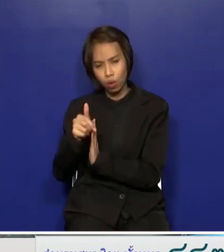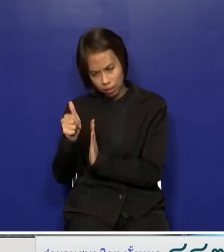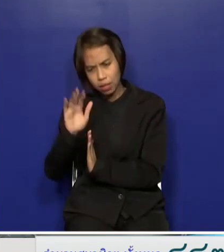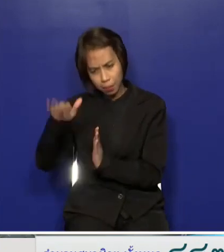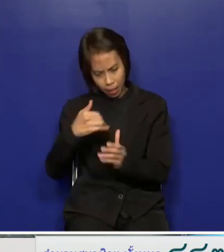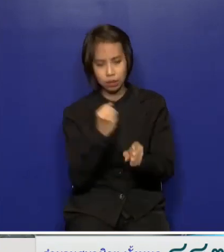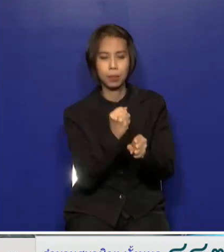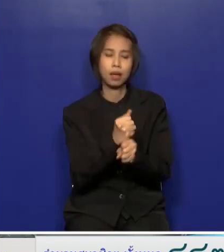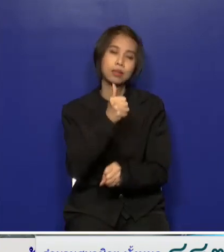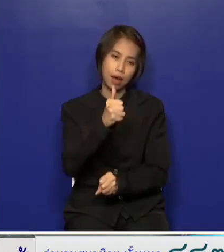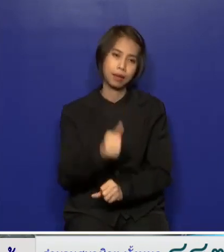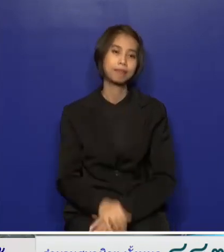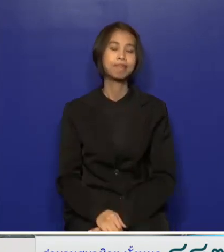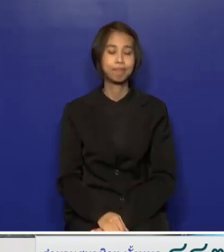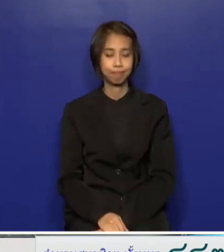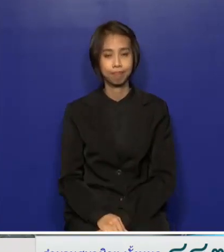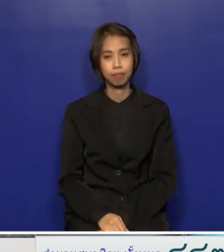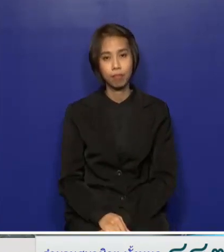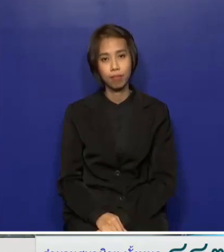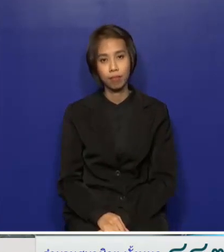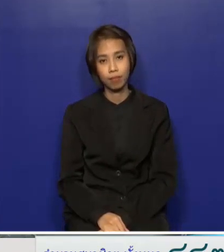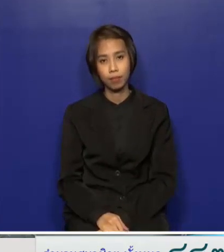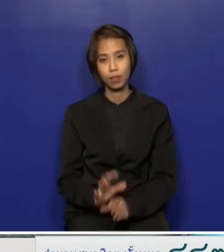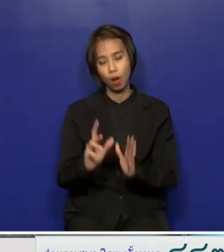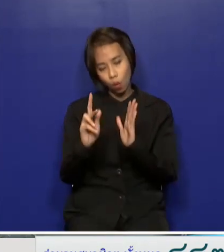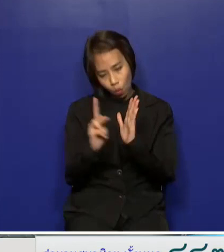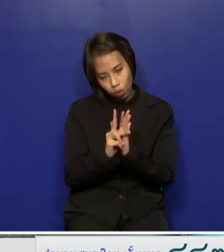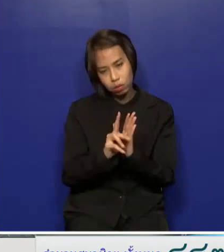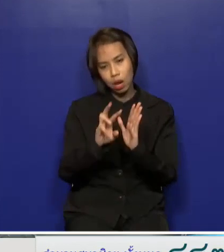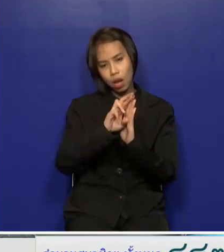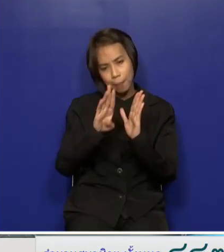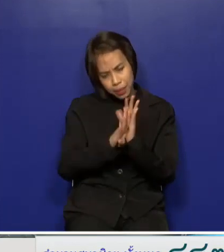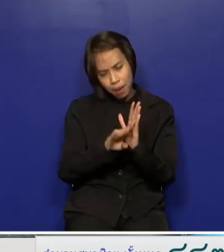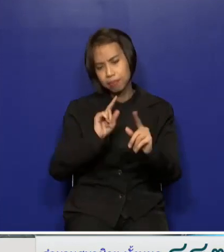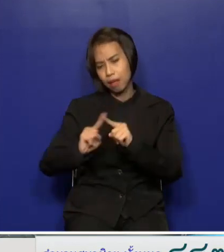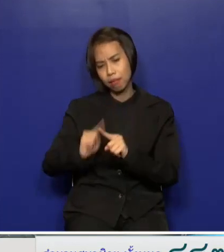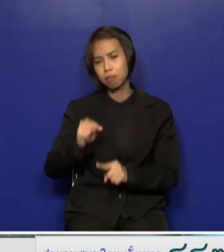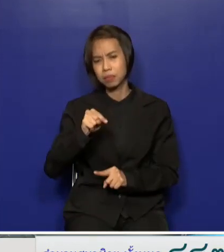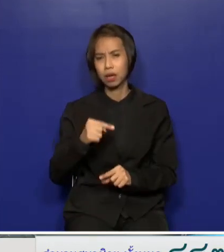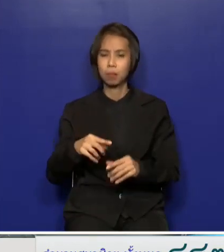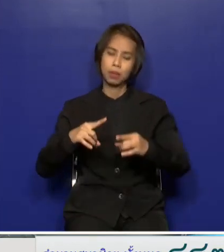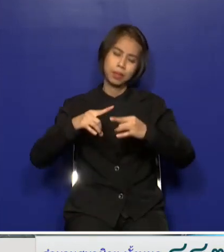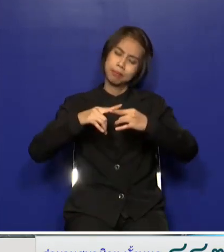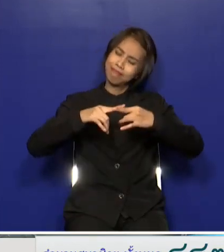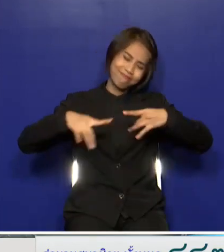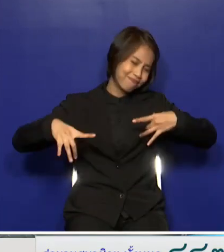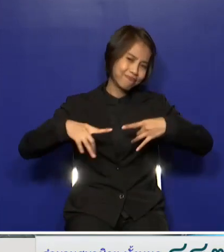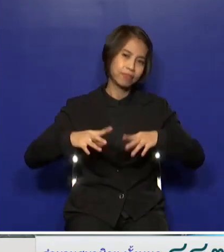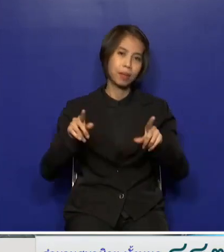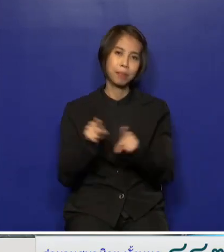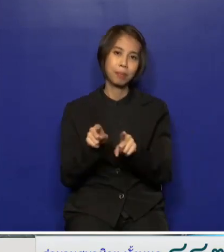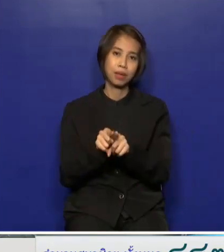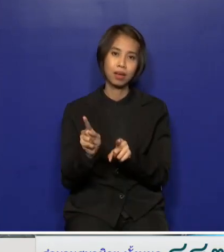้อีกอนนึนะครับแล้วก็กฏระเบียบต่มันถัด มันถัดกัปกติเหมือนตนี้